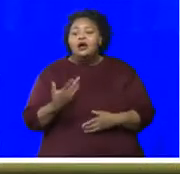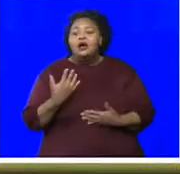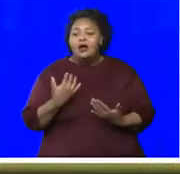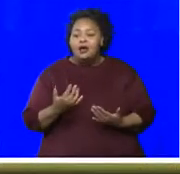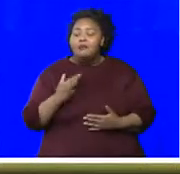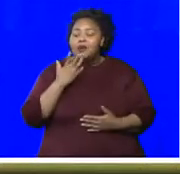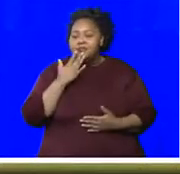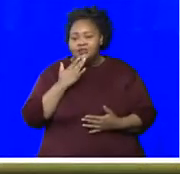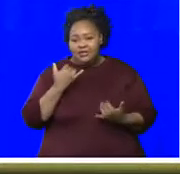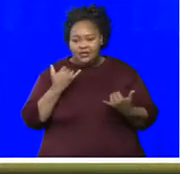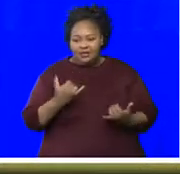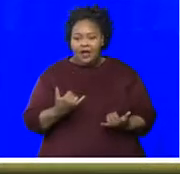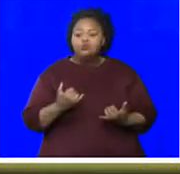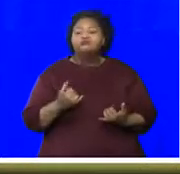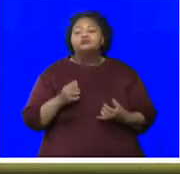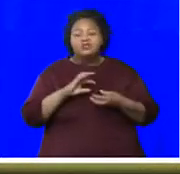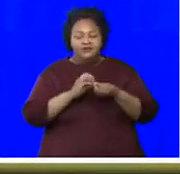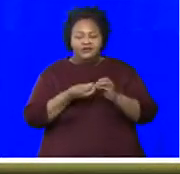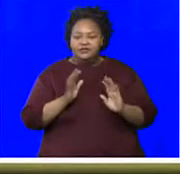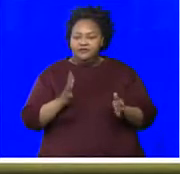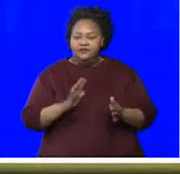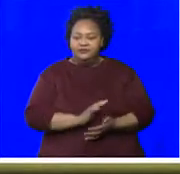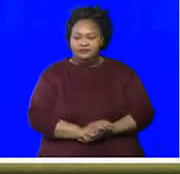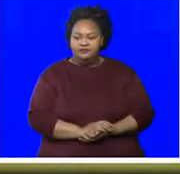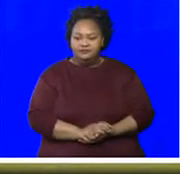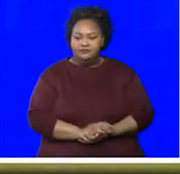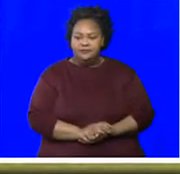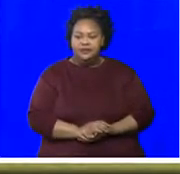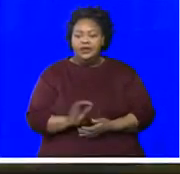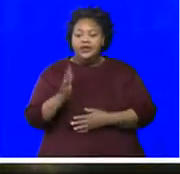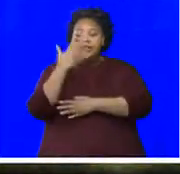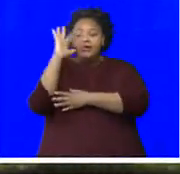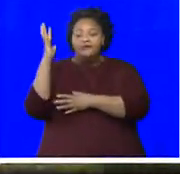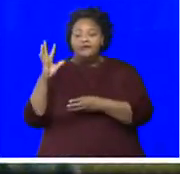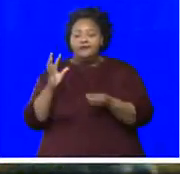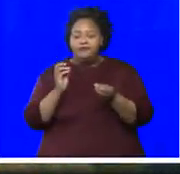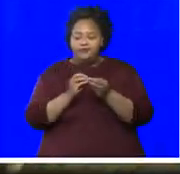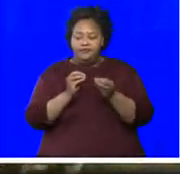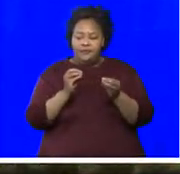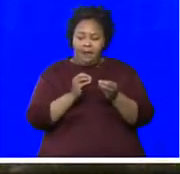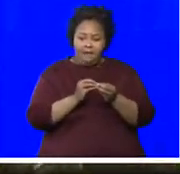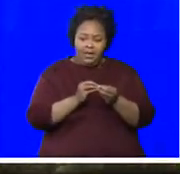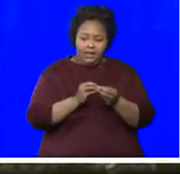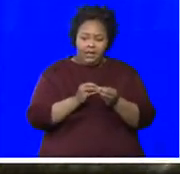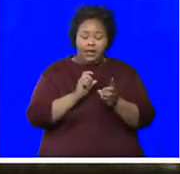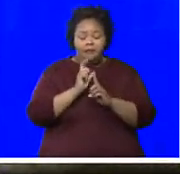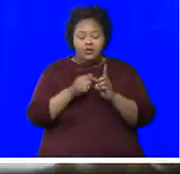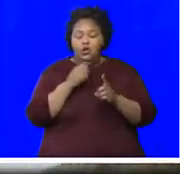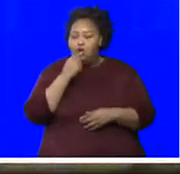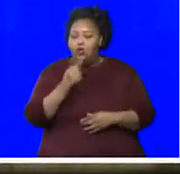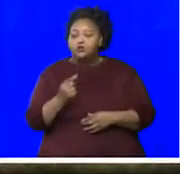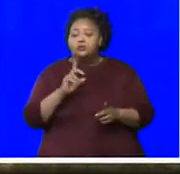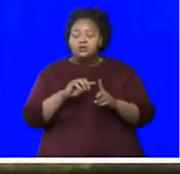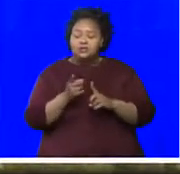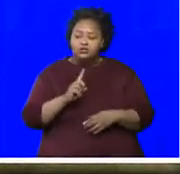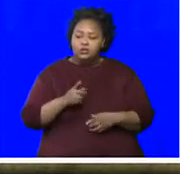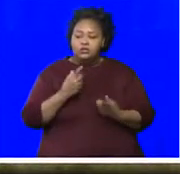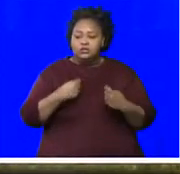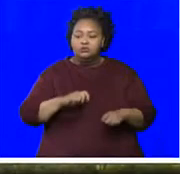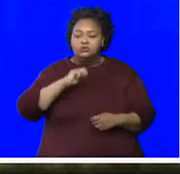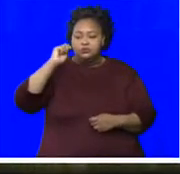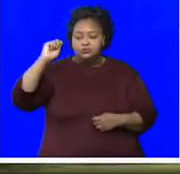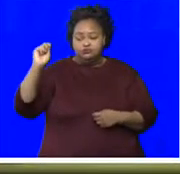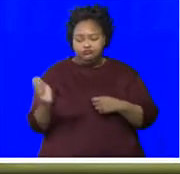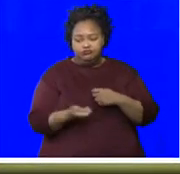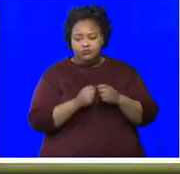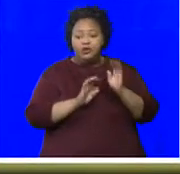longumphathi welibhange le-FNB Eswatini uthi sifiso sabo lesikhulu kubona lo mdlalo uthuthuka lapha eveni kuphinze kuhambisa embili emathuba